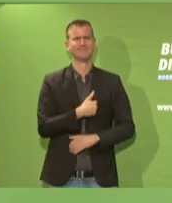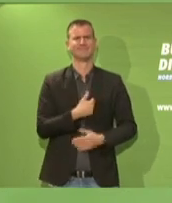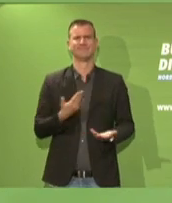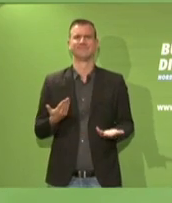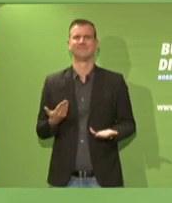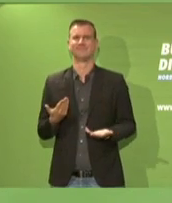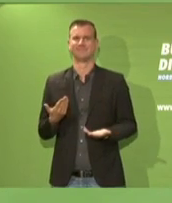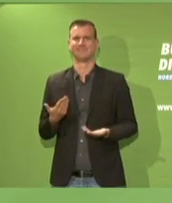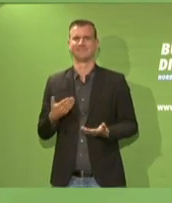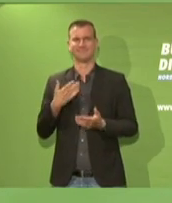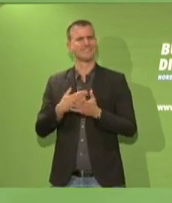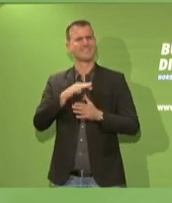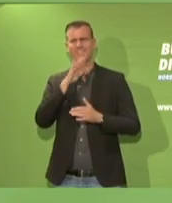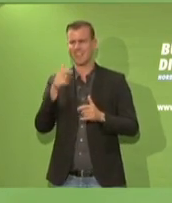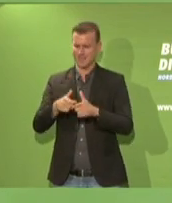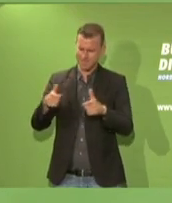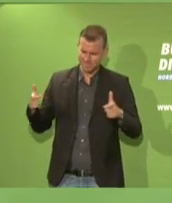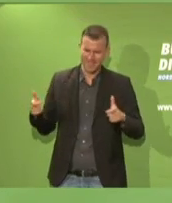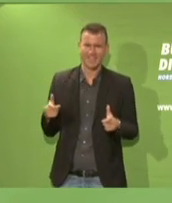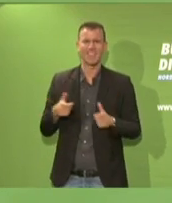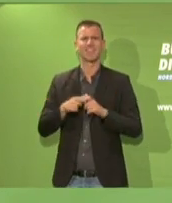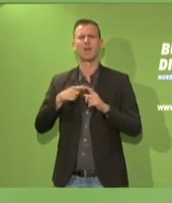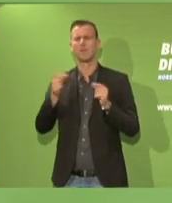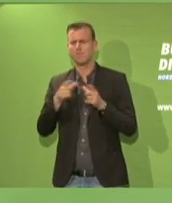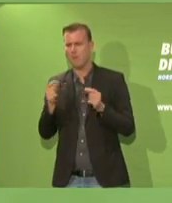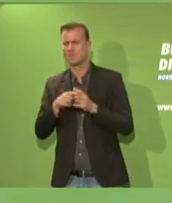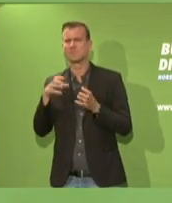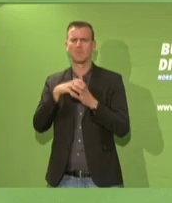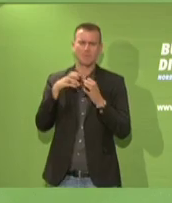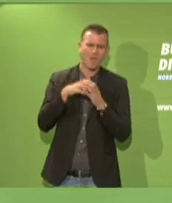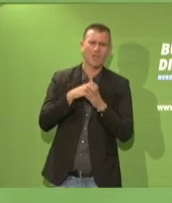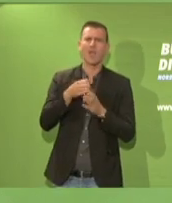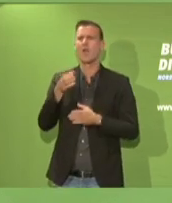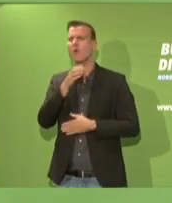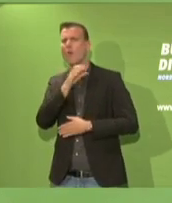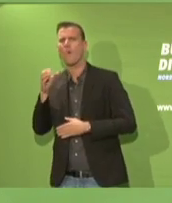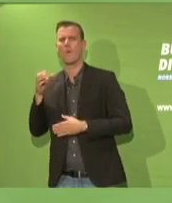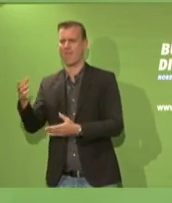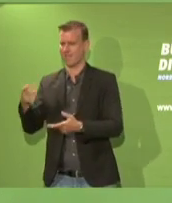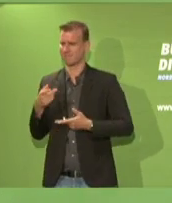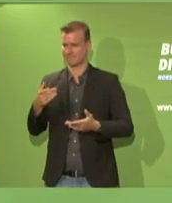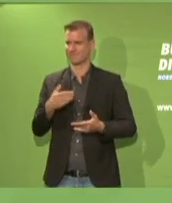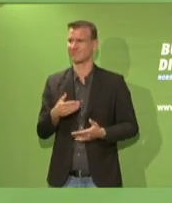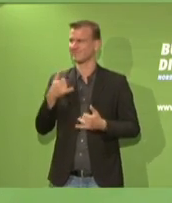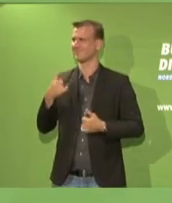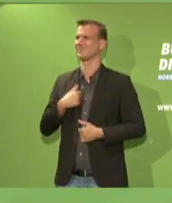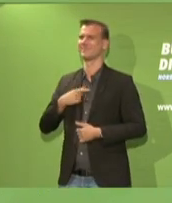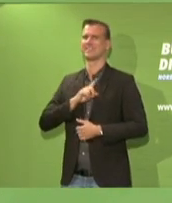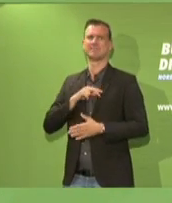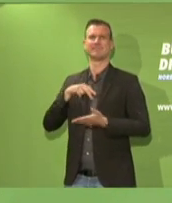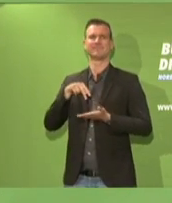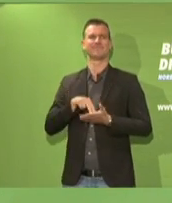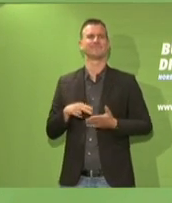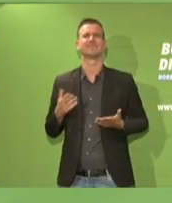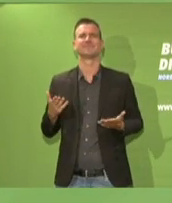uns riesige Pakete mit Fritten und Burgern und Cola mitgebracht. Und als ich da jetzt stand, habe